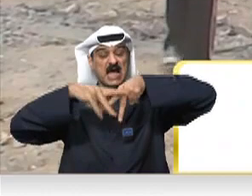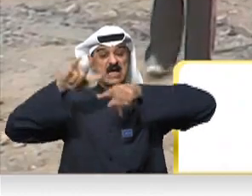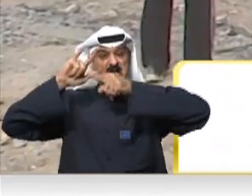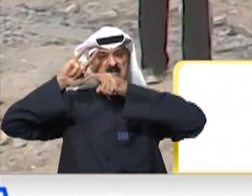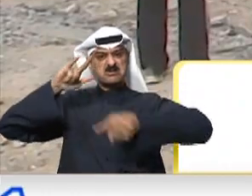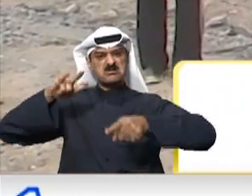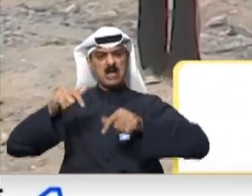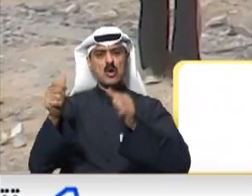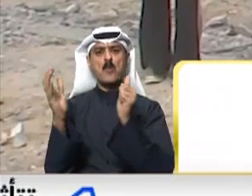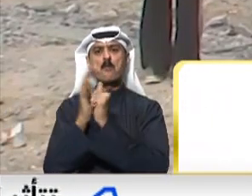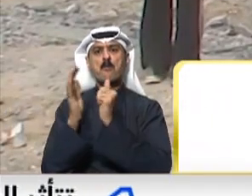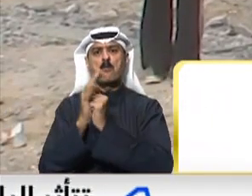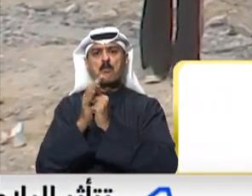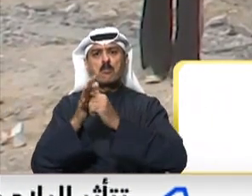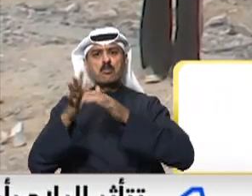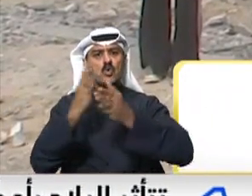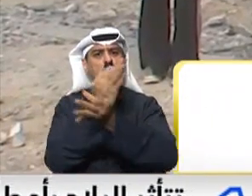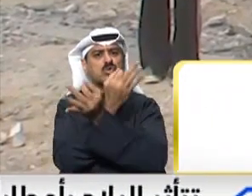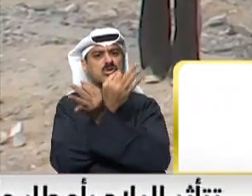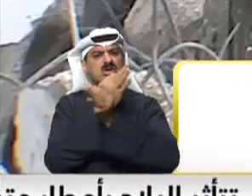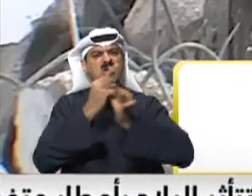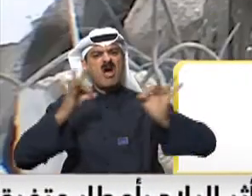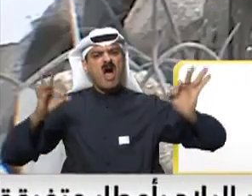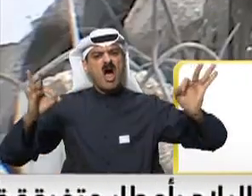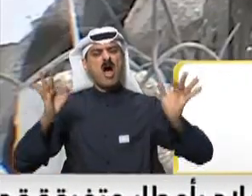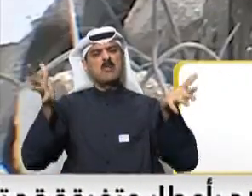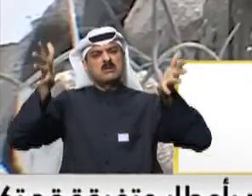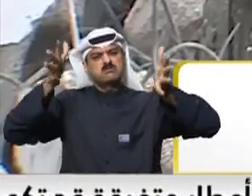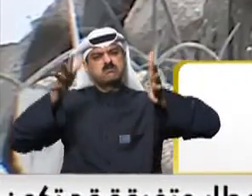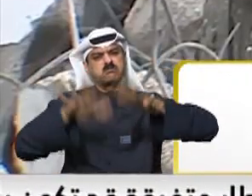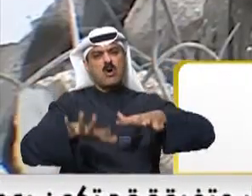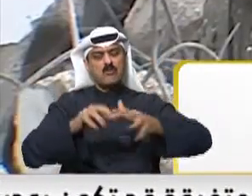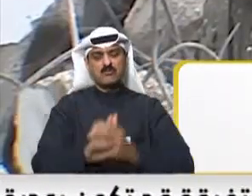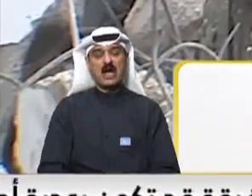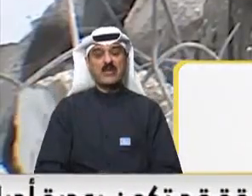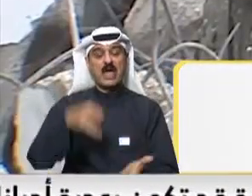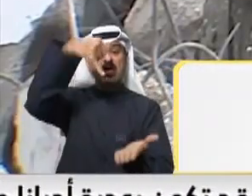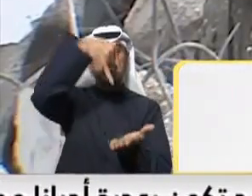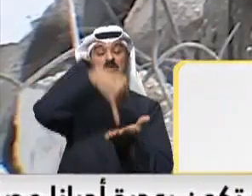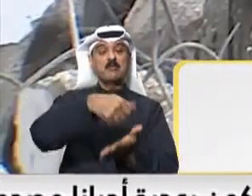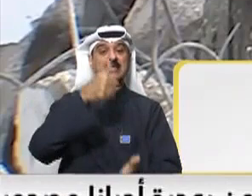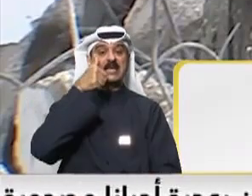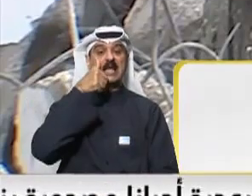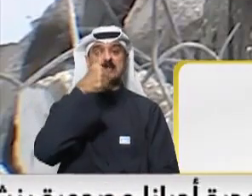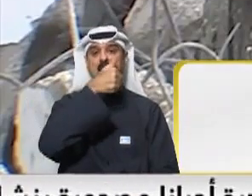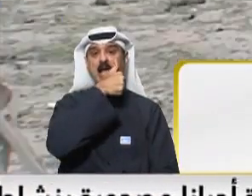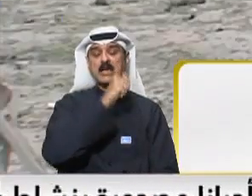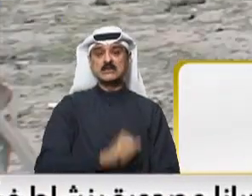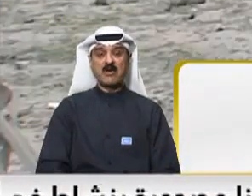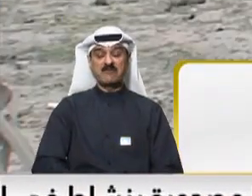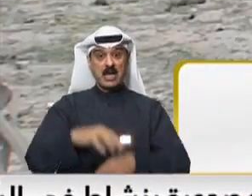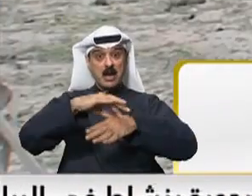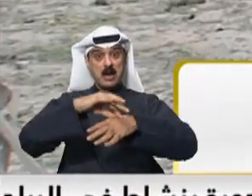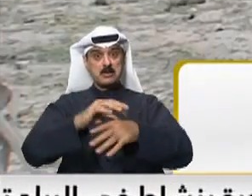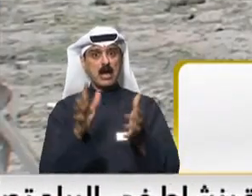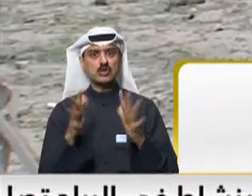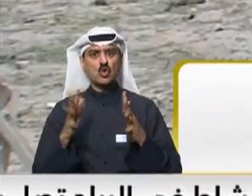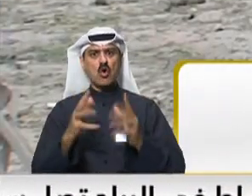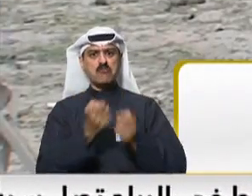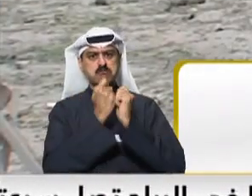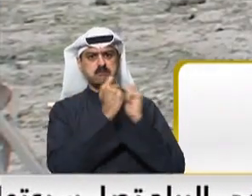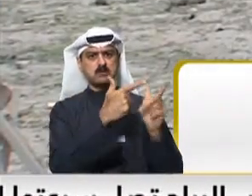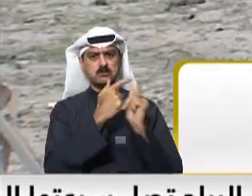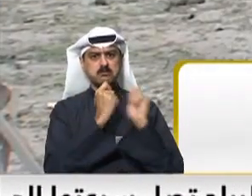مربعات سكنية جديدة في خان يونس، فيما واصل الأهالي النزوح من مكان لآخر هربا من